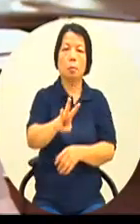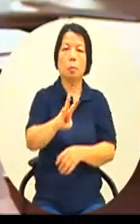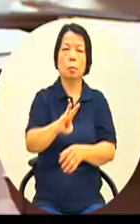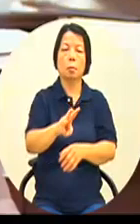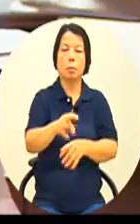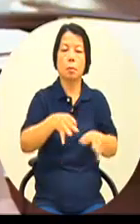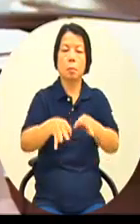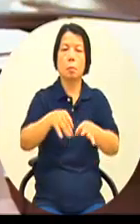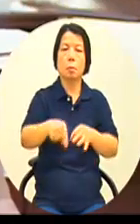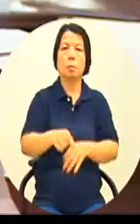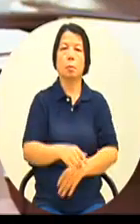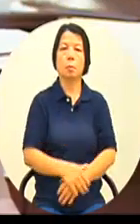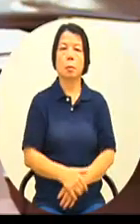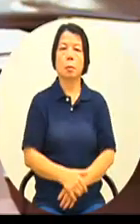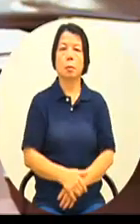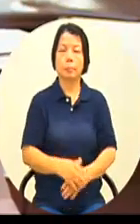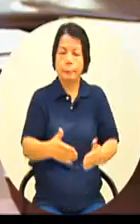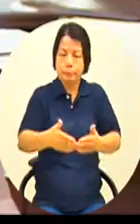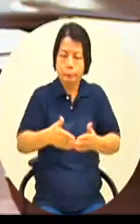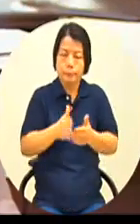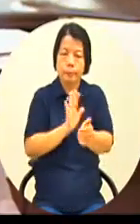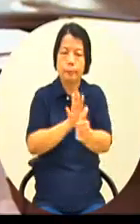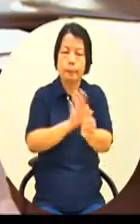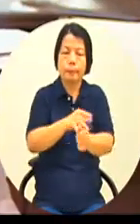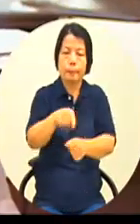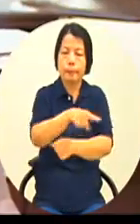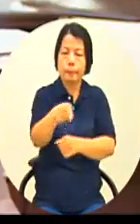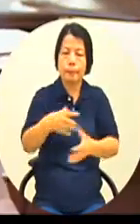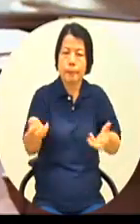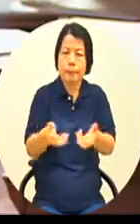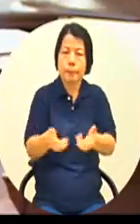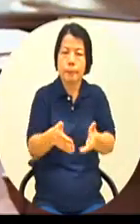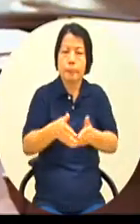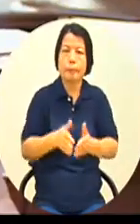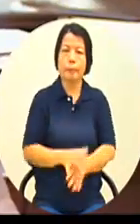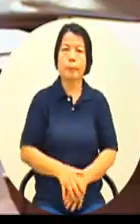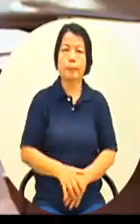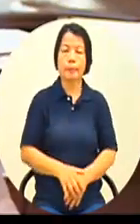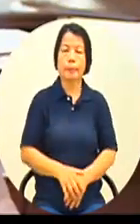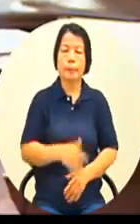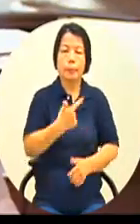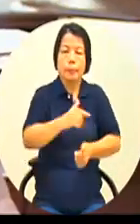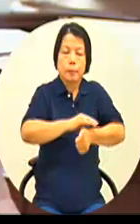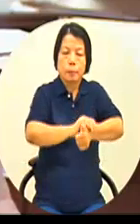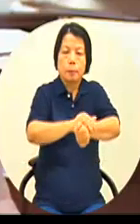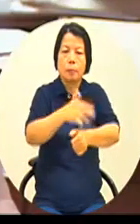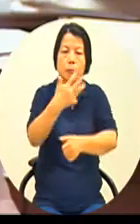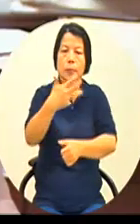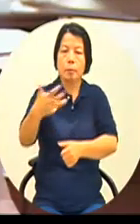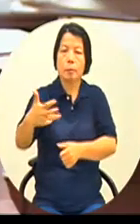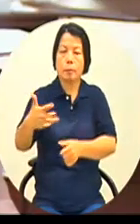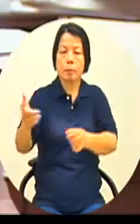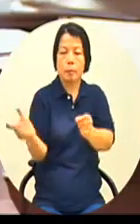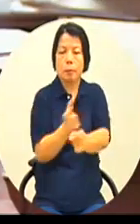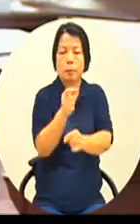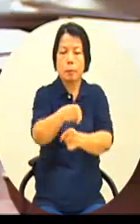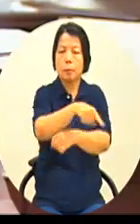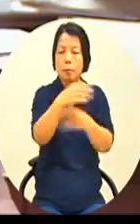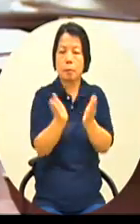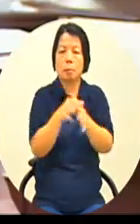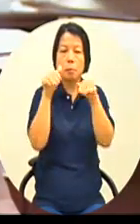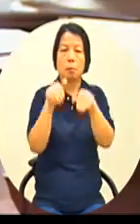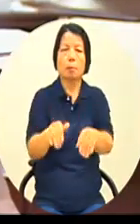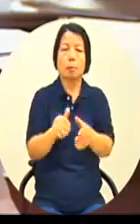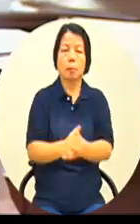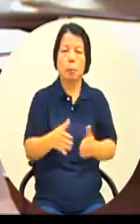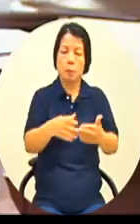这13间成立了，咱来协助嘞，进入开发对不对？因为六股经过八八以后嘞，对不对？用足落寞啊，哦，啊，所以要带动了六股